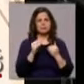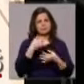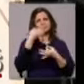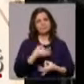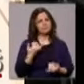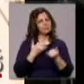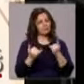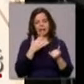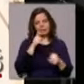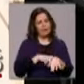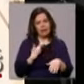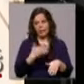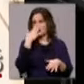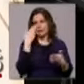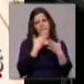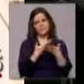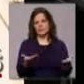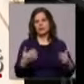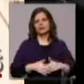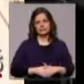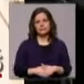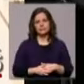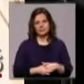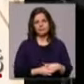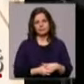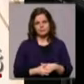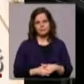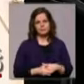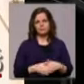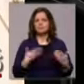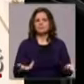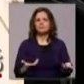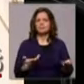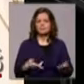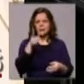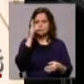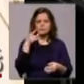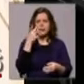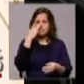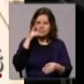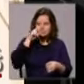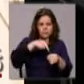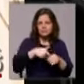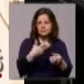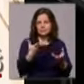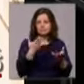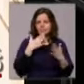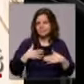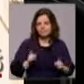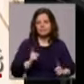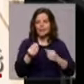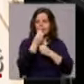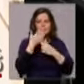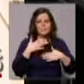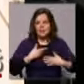она действительно очень серьезная, и это одна из самых главных на сегодняшний момент угроз. Мы не получаем ни продуктов